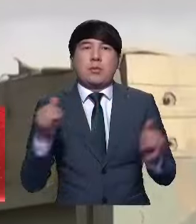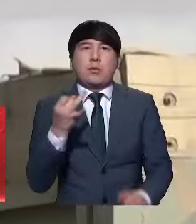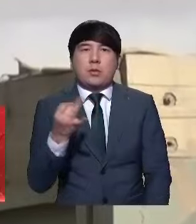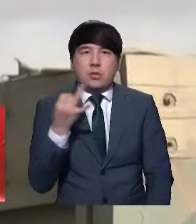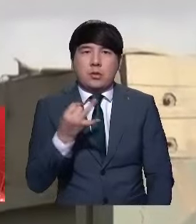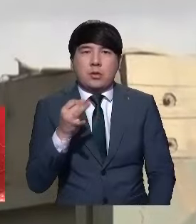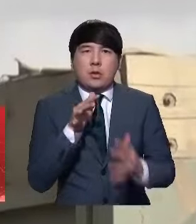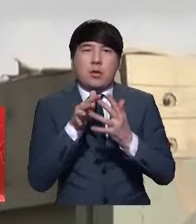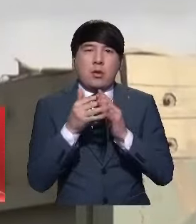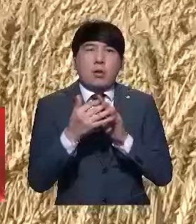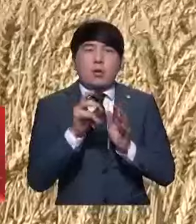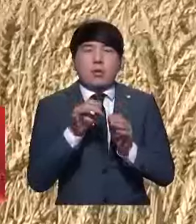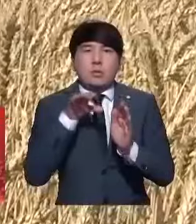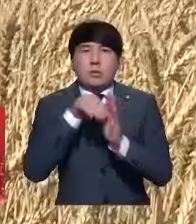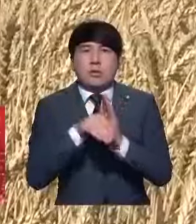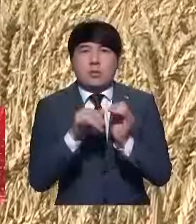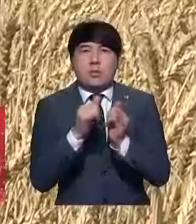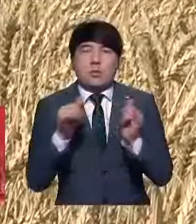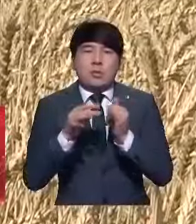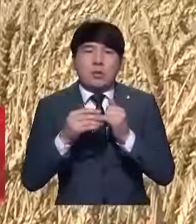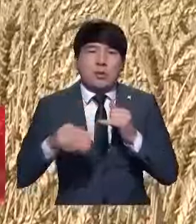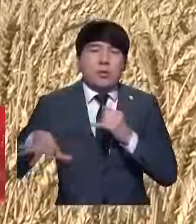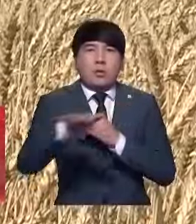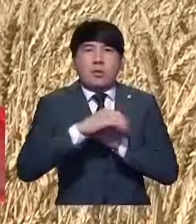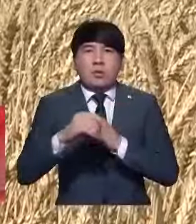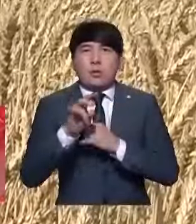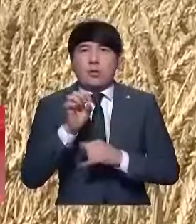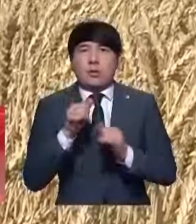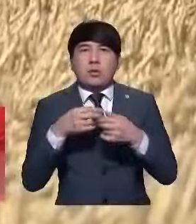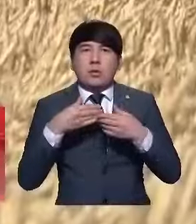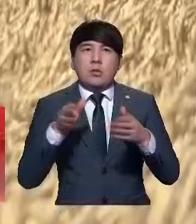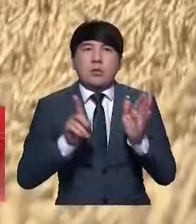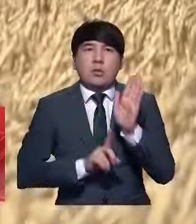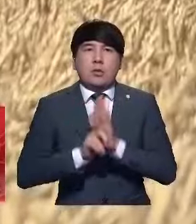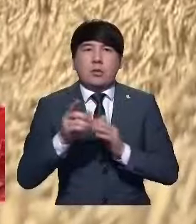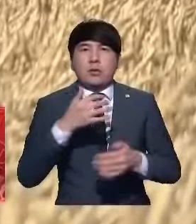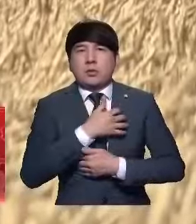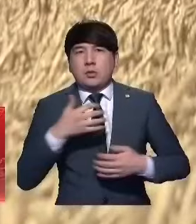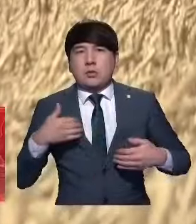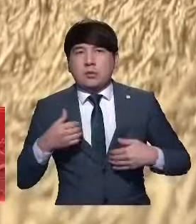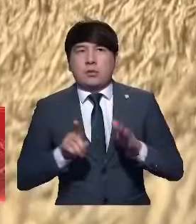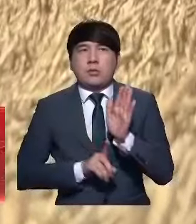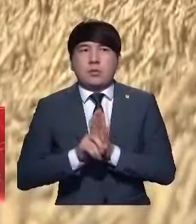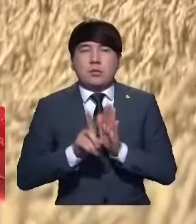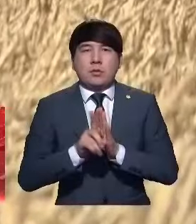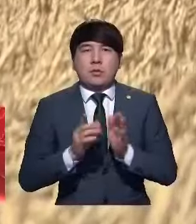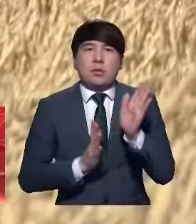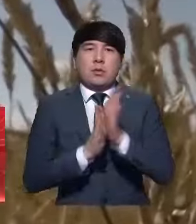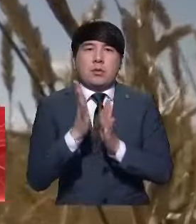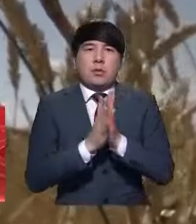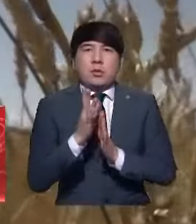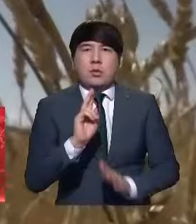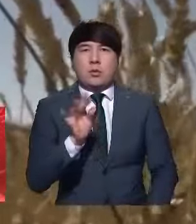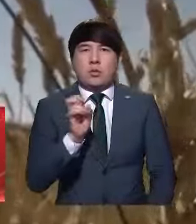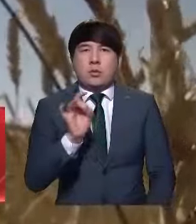секторе. По его словам, огромные территории нашей страны привлекательны для открытия скотоводческих, животноводческих предприятий и выращивания злаковых культур.